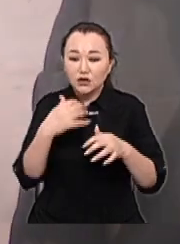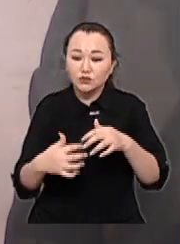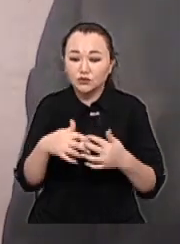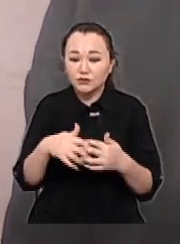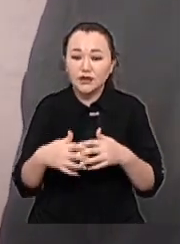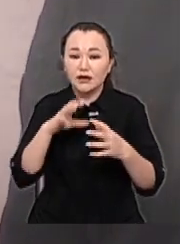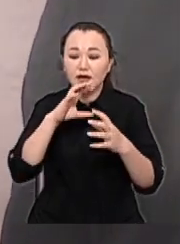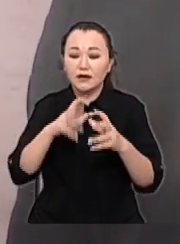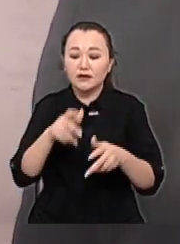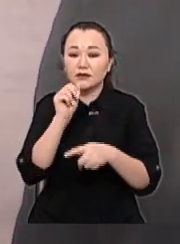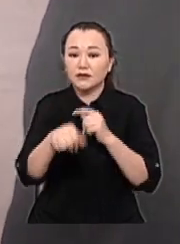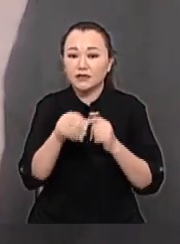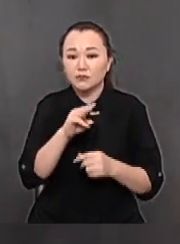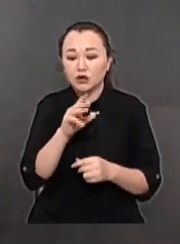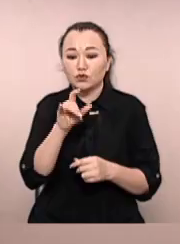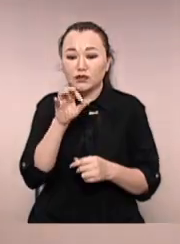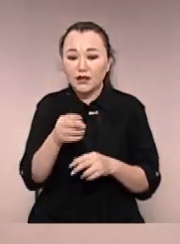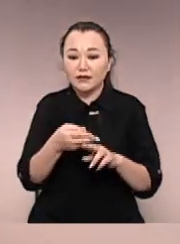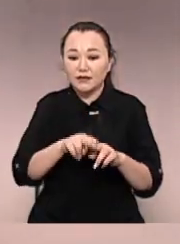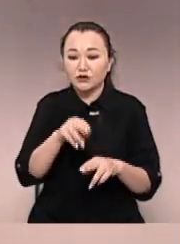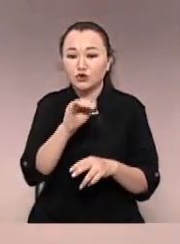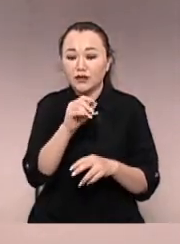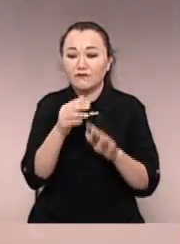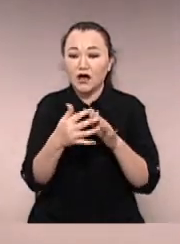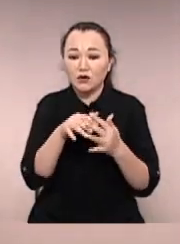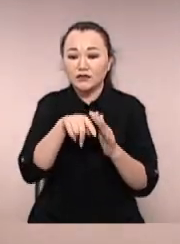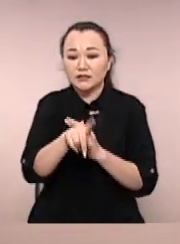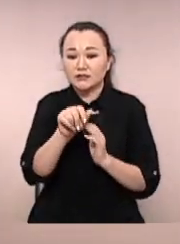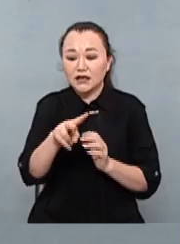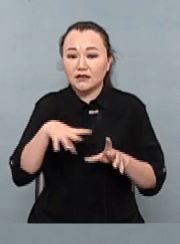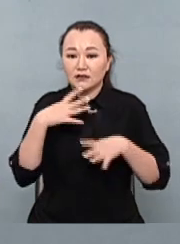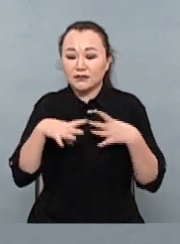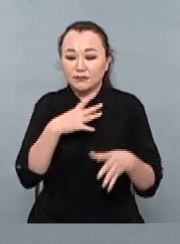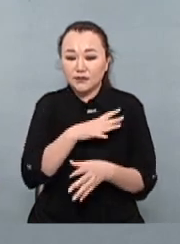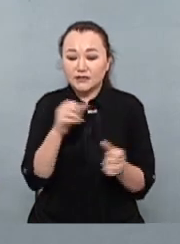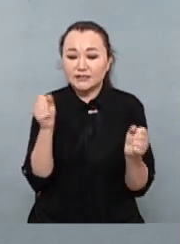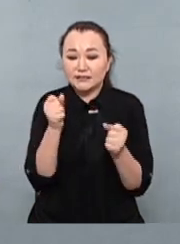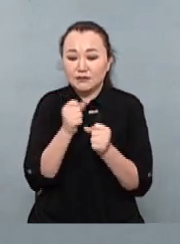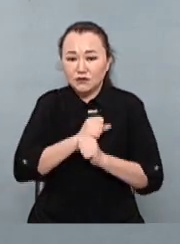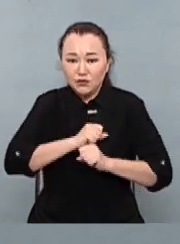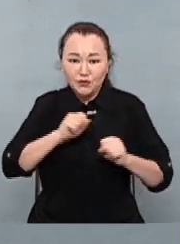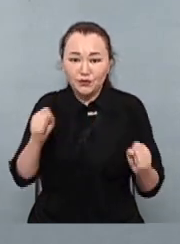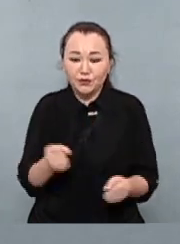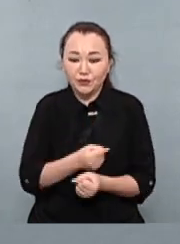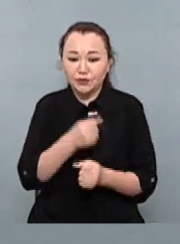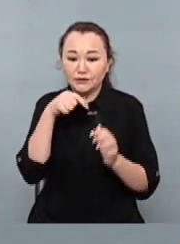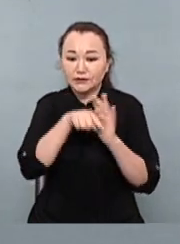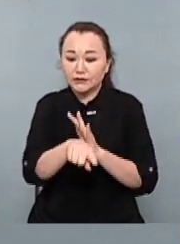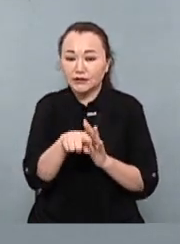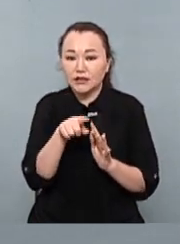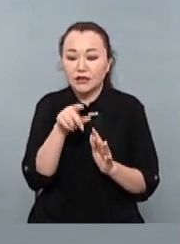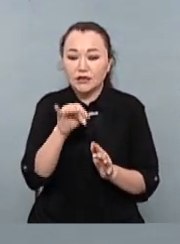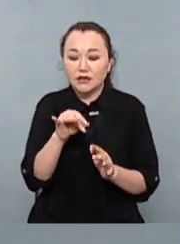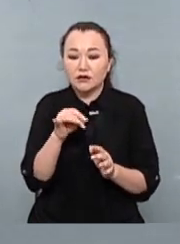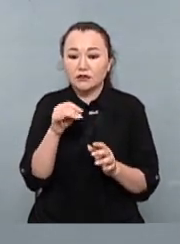әлемді бағындырған Теміржан Руслан дәл осы Жүргенов ауылындағы залда жаттыққан. Қыста салқын. Енді